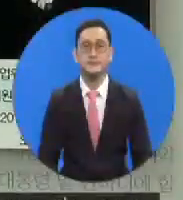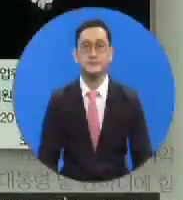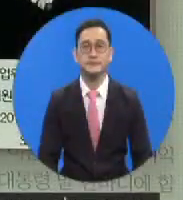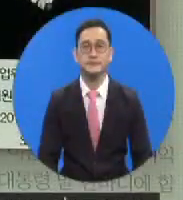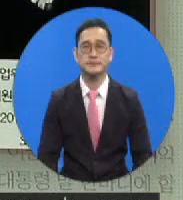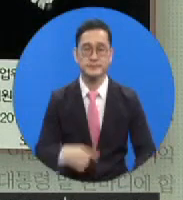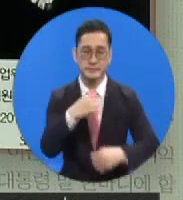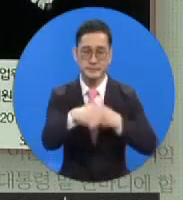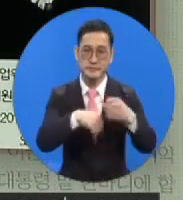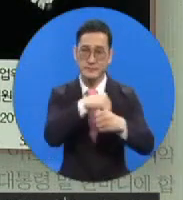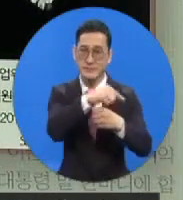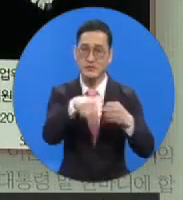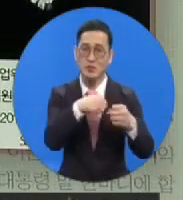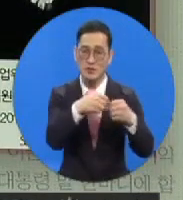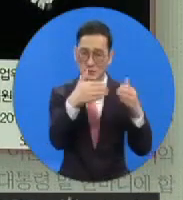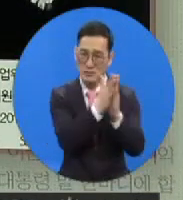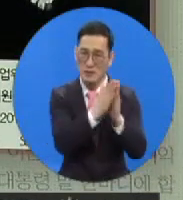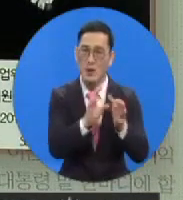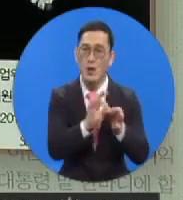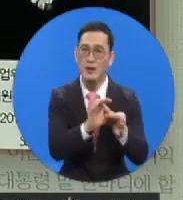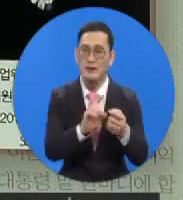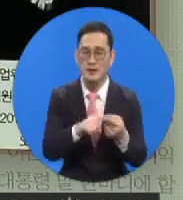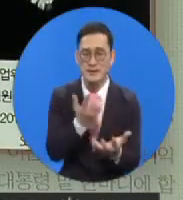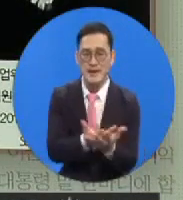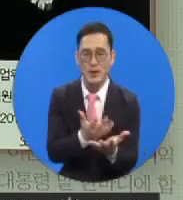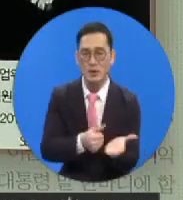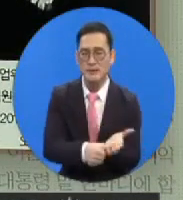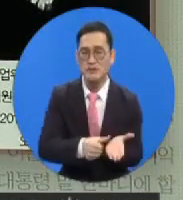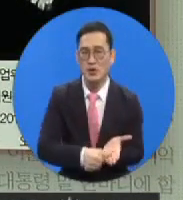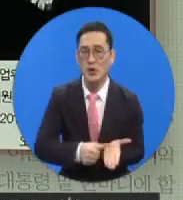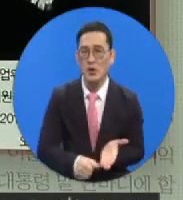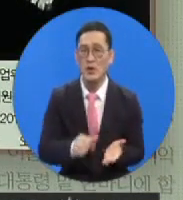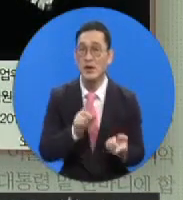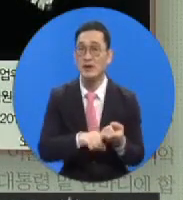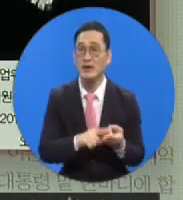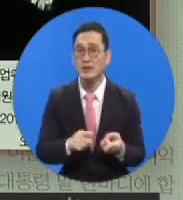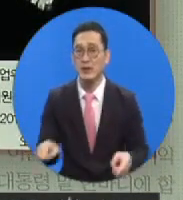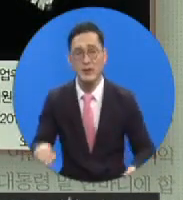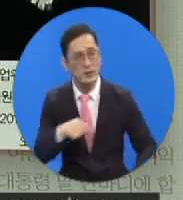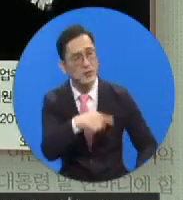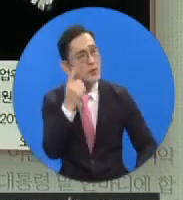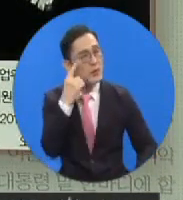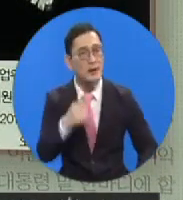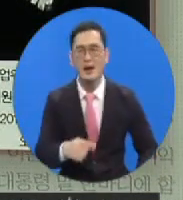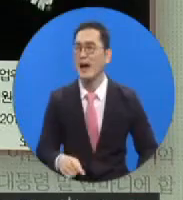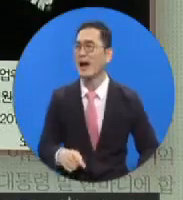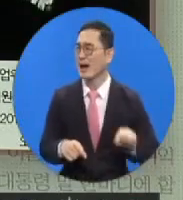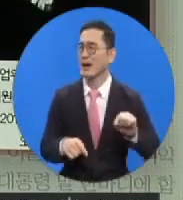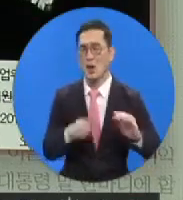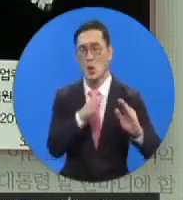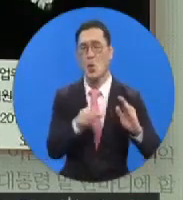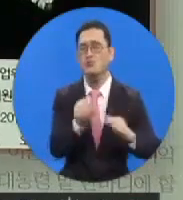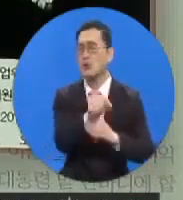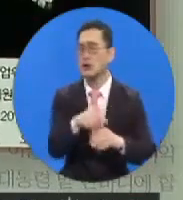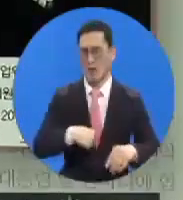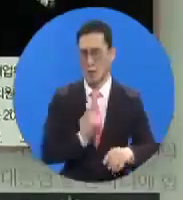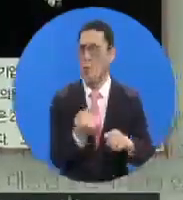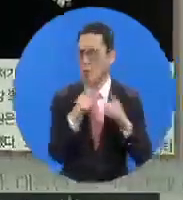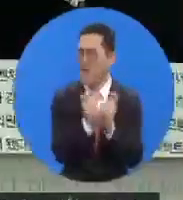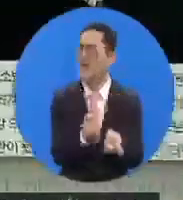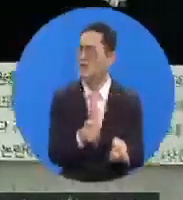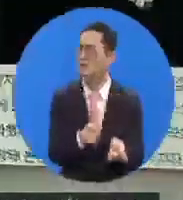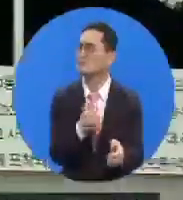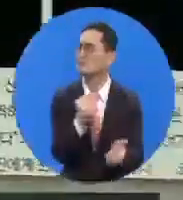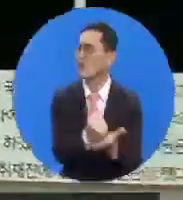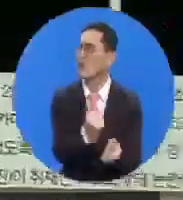월성 자료 삭제 논란에 공무원이 스스로 한 결과다라고 산업부가 밝혔습니다. 야당